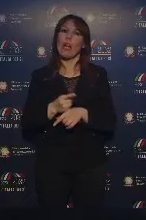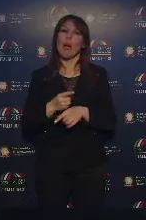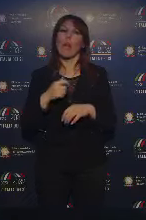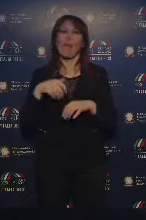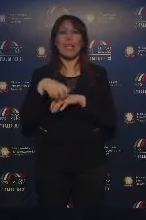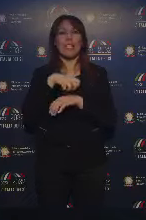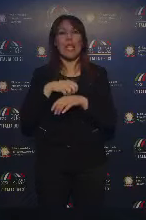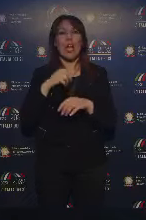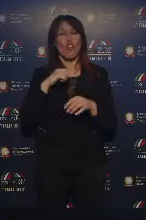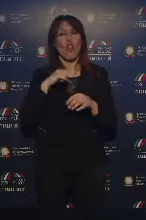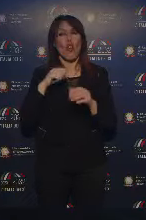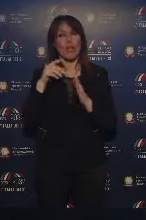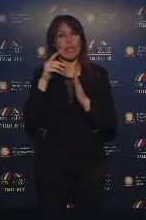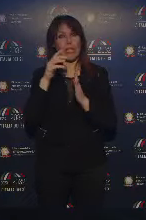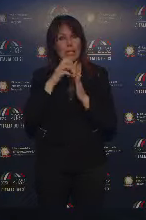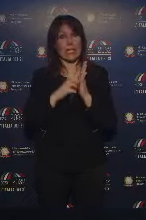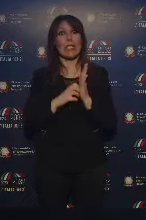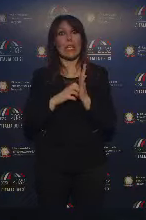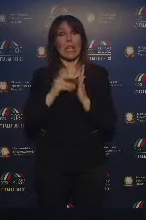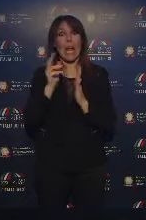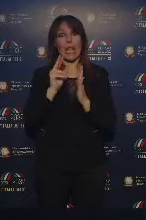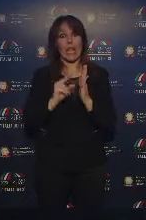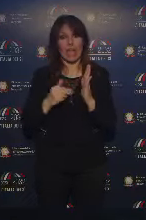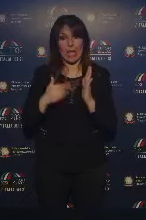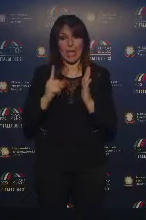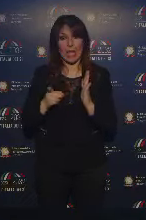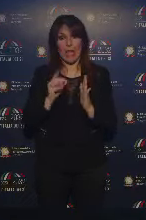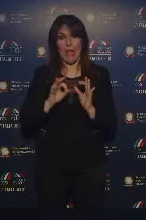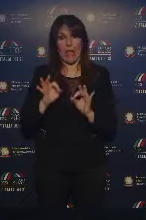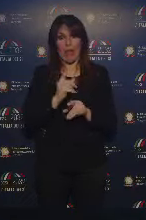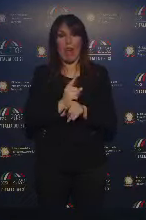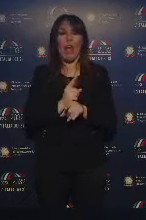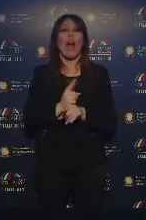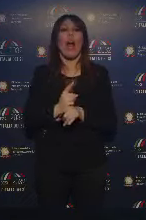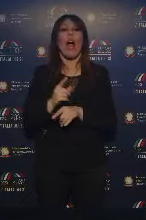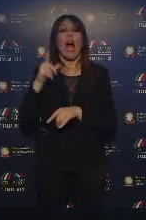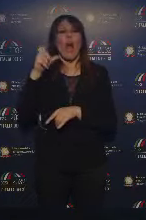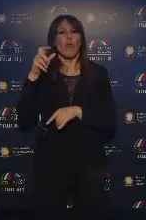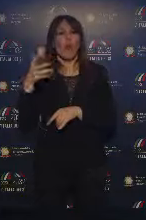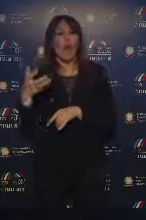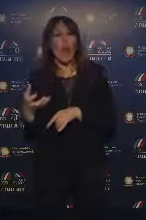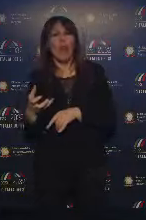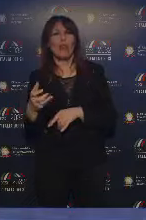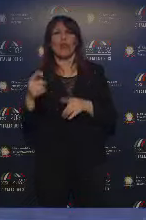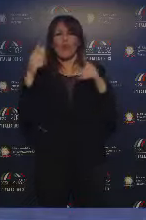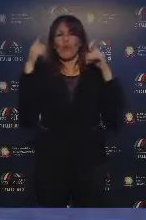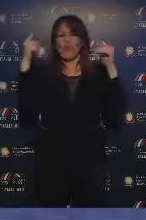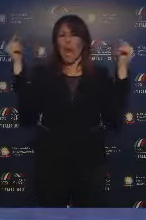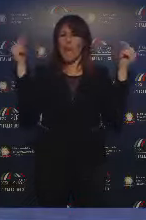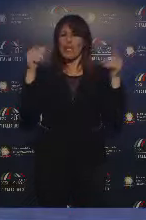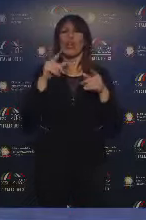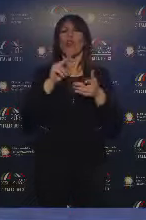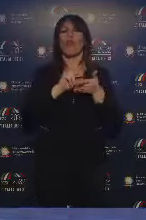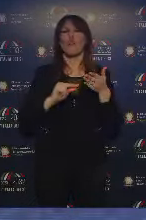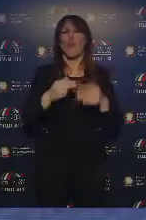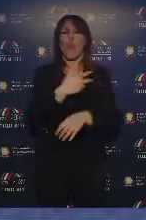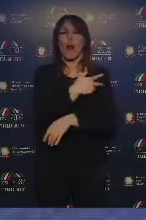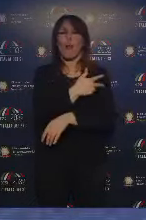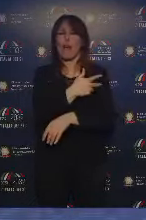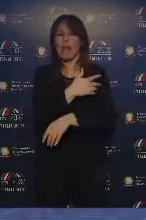l'autovelox per motivi di sicurezza in prossimità di una scuola materna di un asilo di un ospedale di una caserma di una